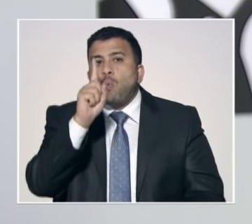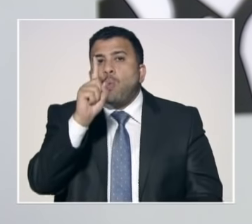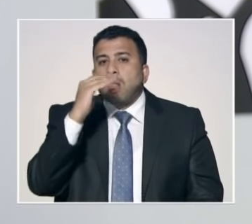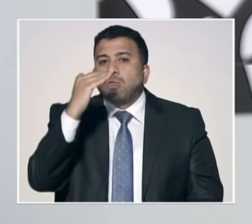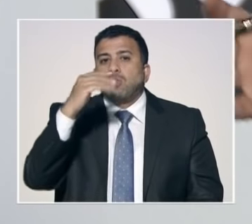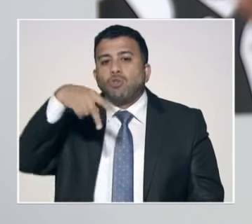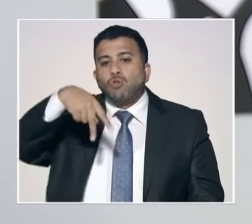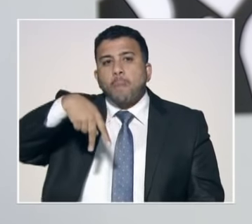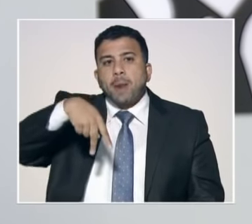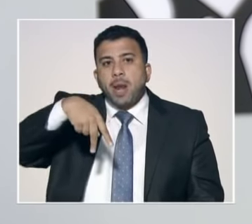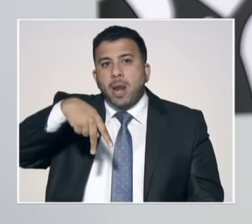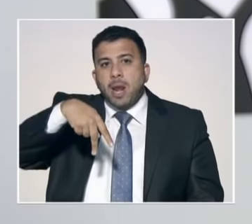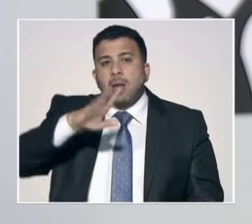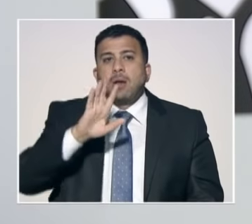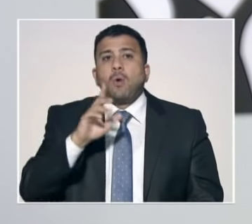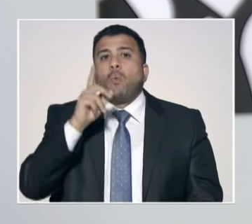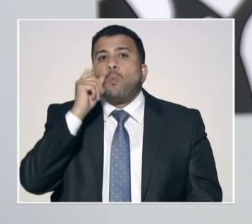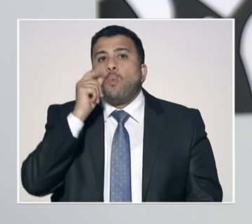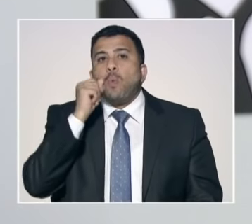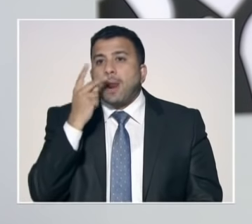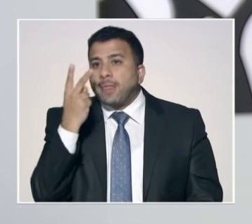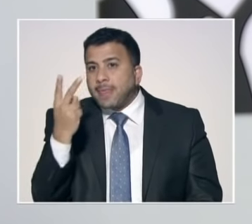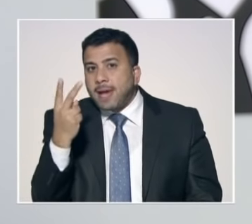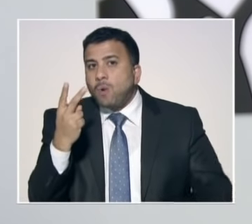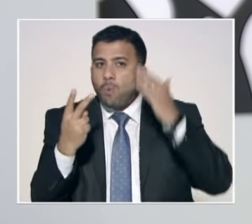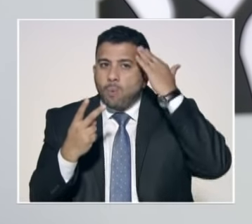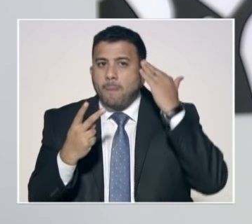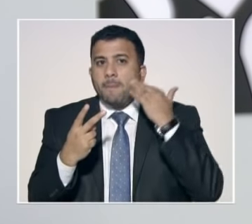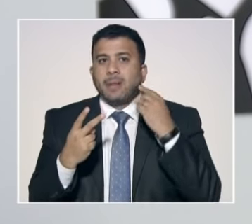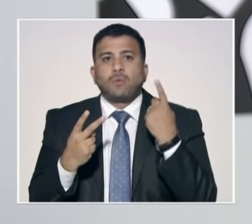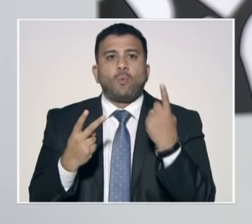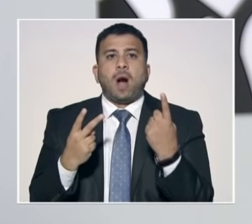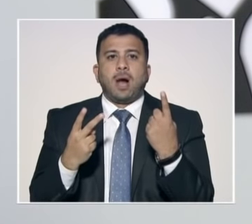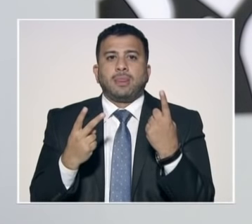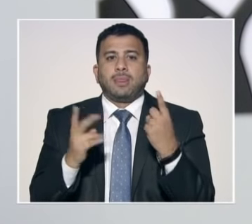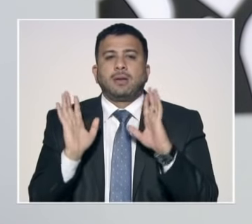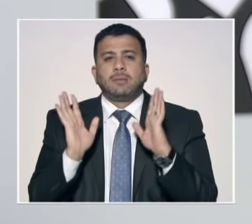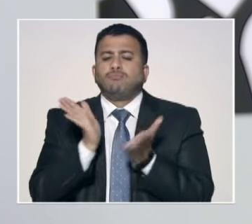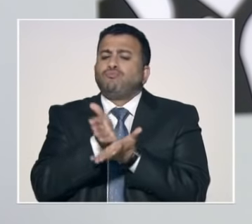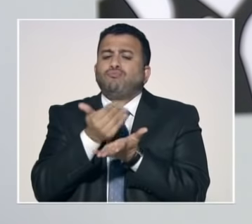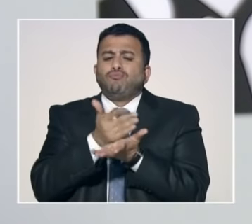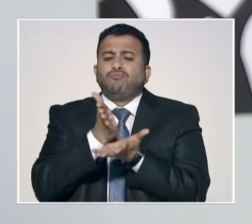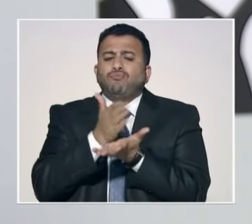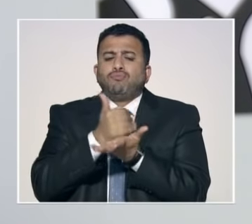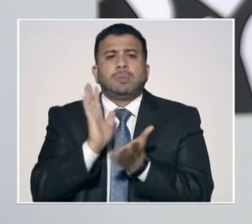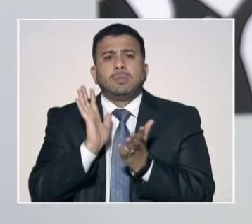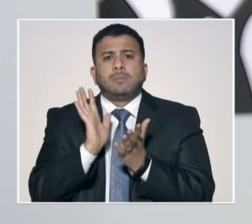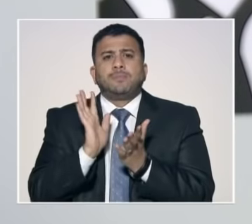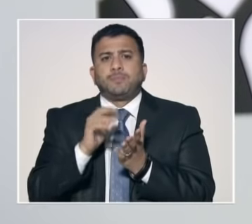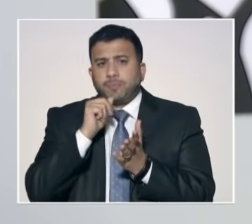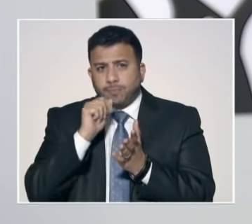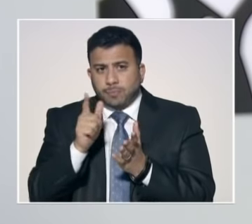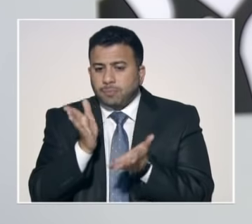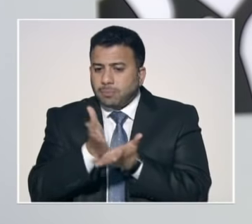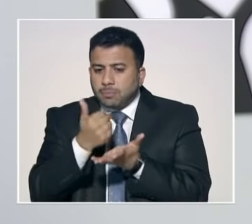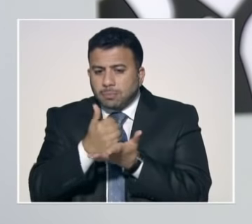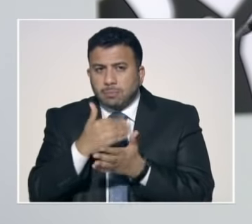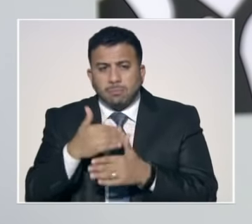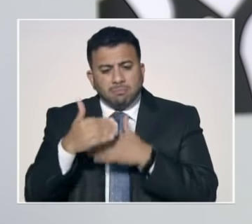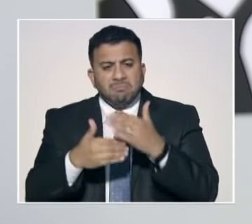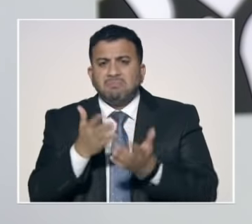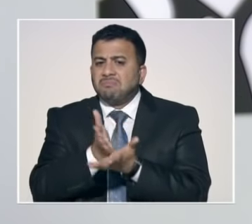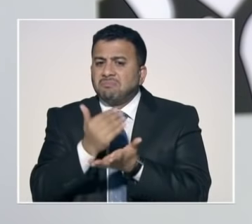والأولاد للذكر مثل حظ الأنثيين، بع بعد ذلك مسألة قسمة الميراث تقولين بعد ذلك